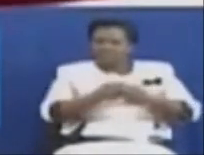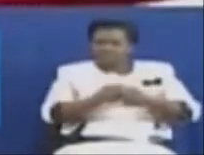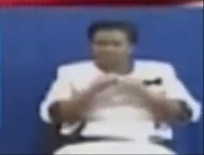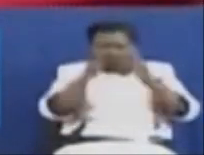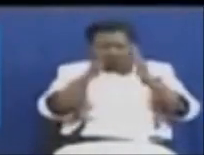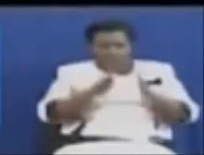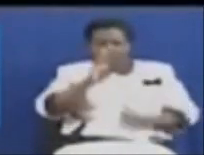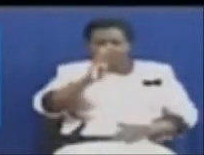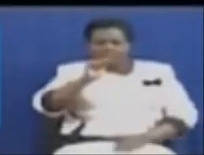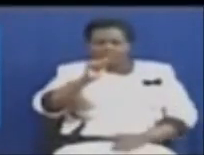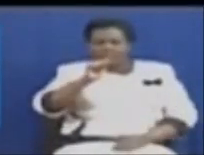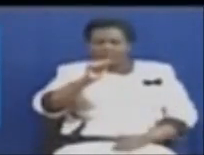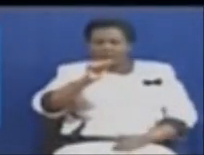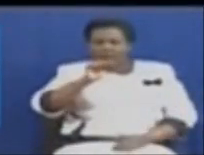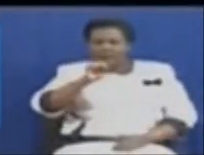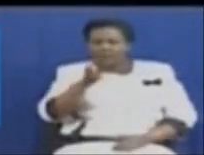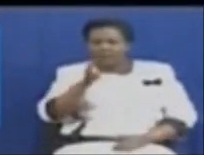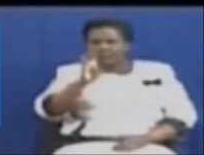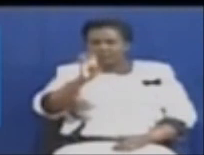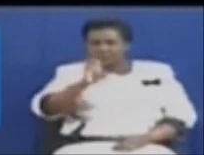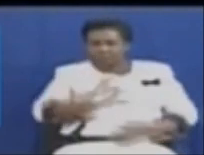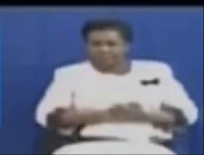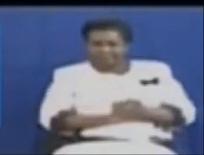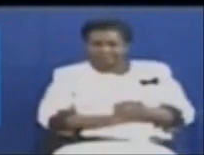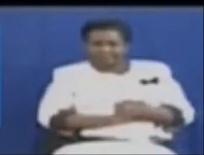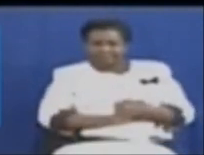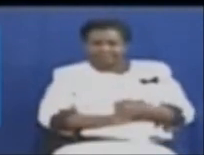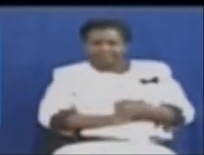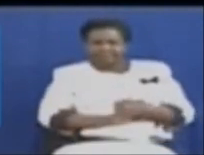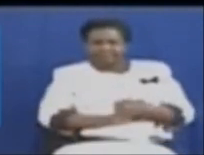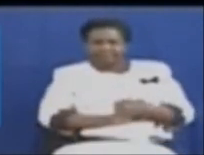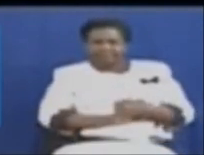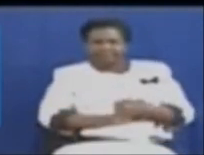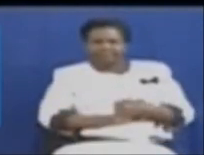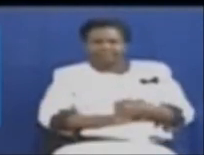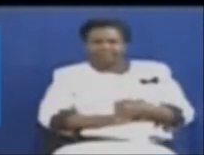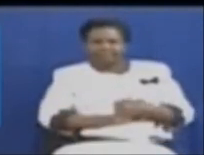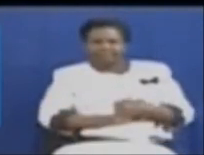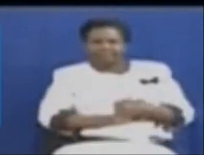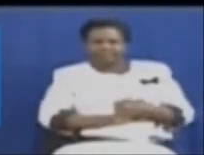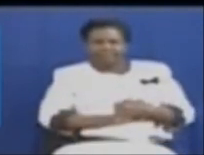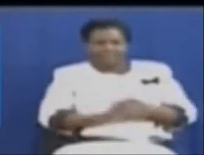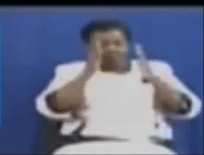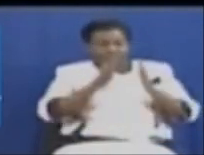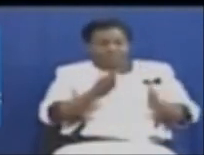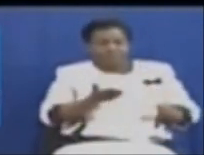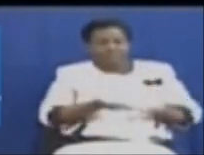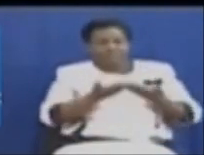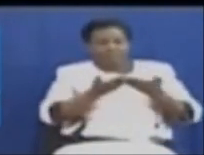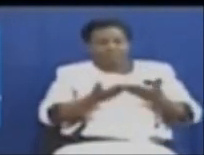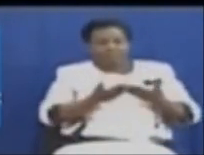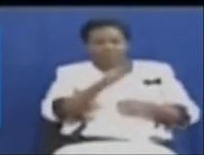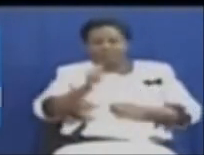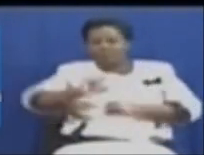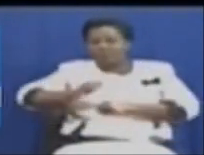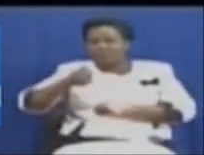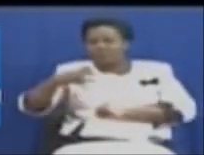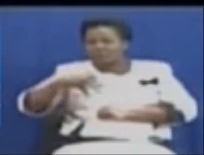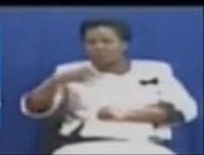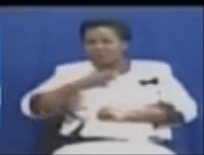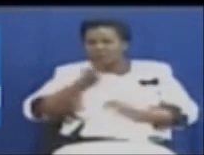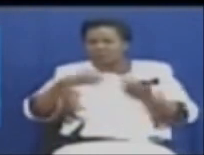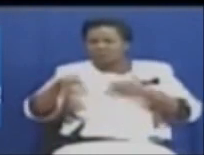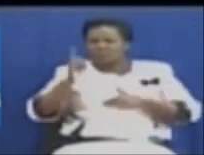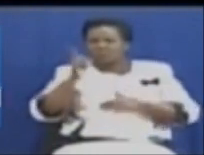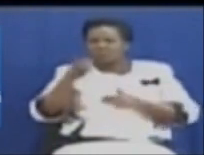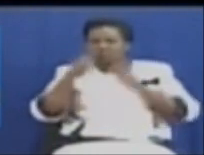katika halmashauri ambapo wapo, lakini vile vile dhamira ya serikali ni kuongeza idadi ya maafisa ustawi wa jamii ili waweze kusimamia jukumu hili na kuweza kuhakikisha